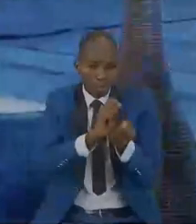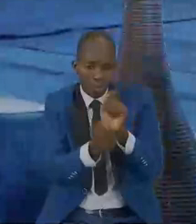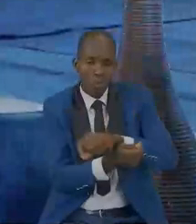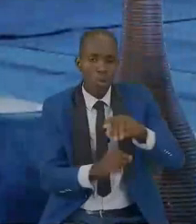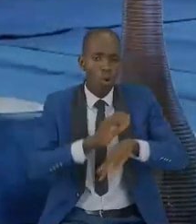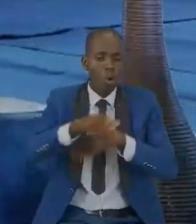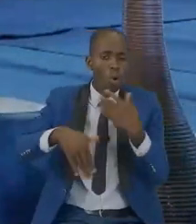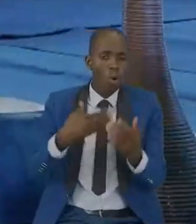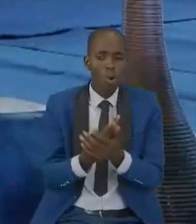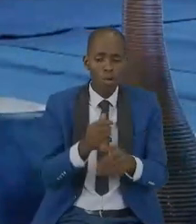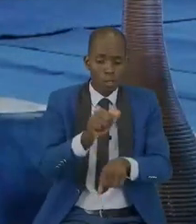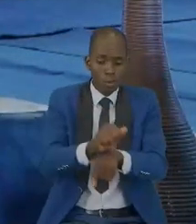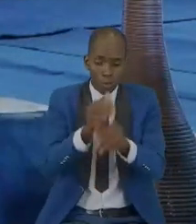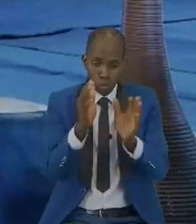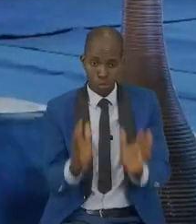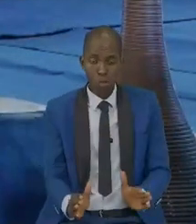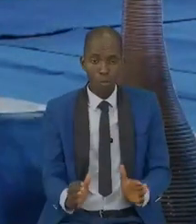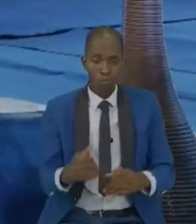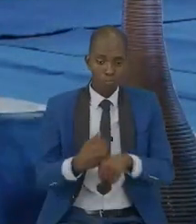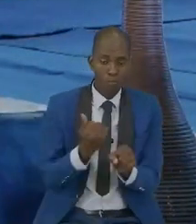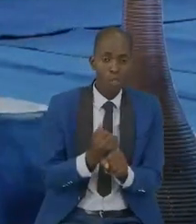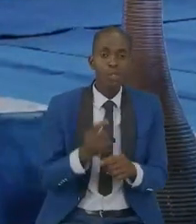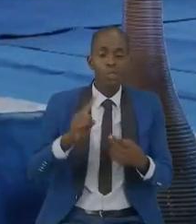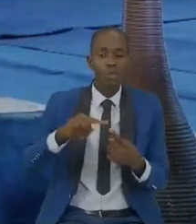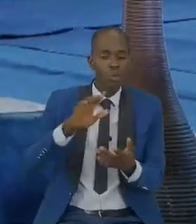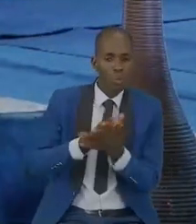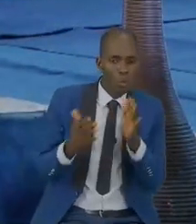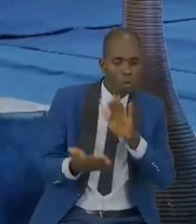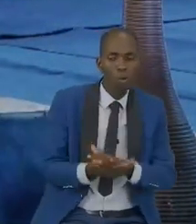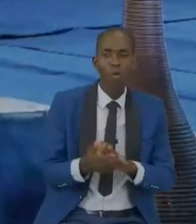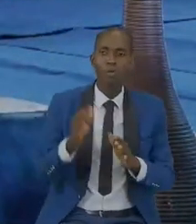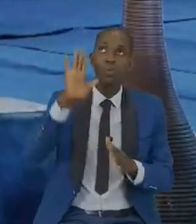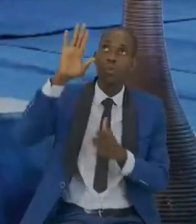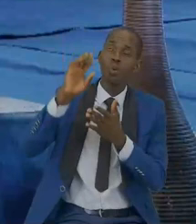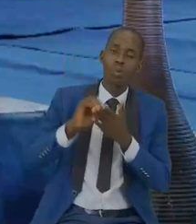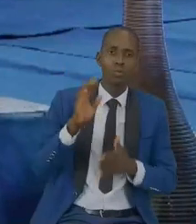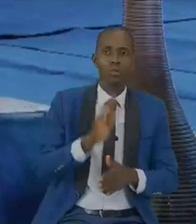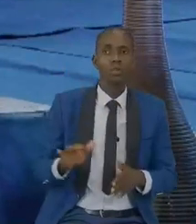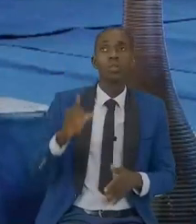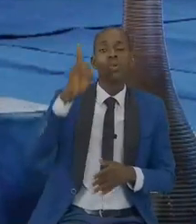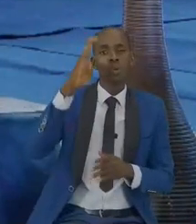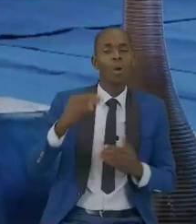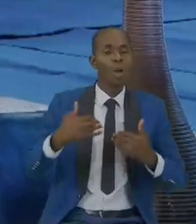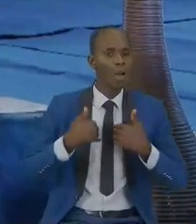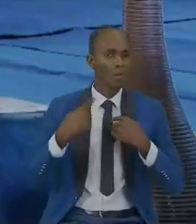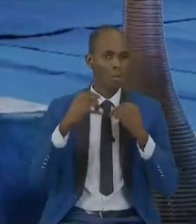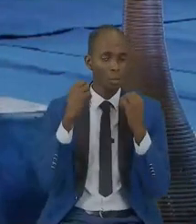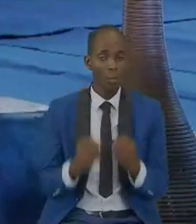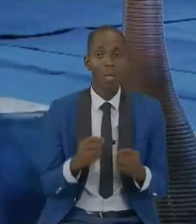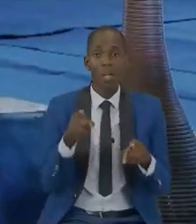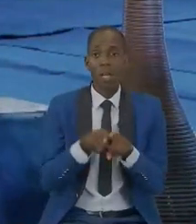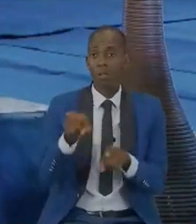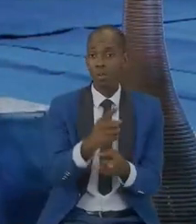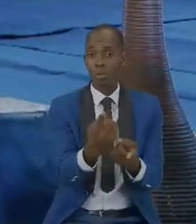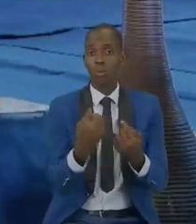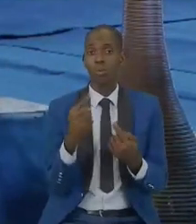puissance pour changer ses pierres. Il a la puissance pour changer l'homme